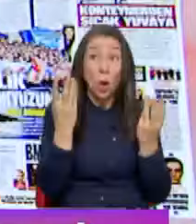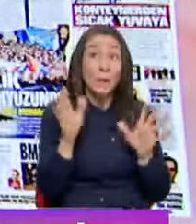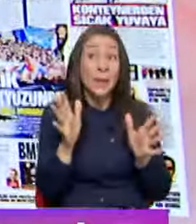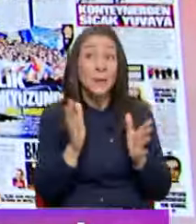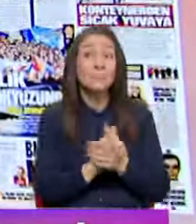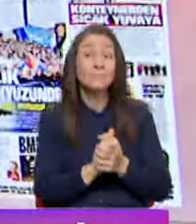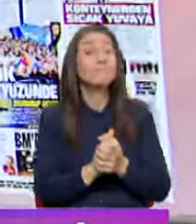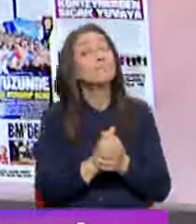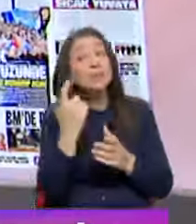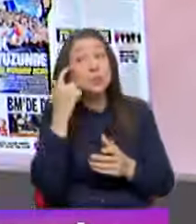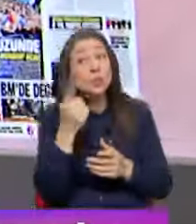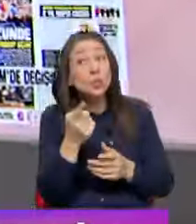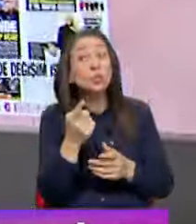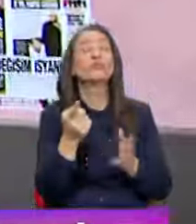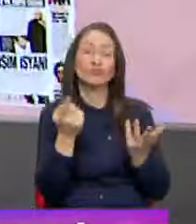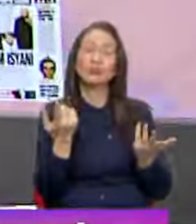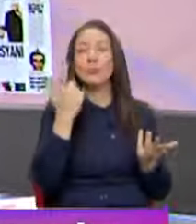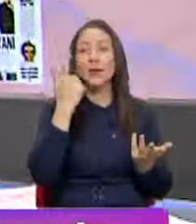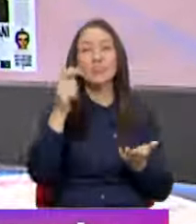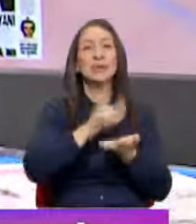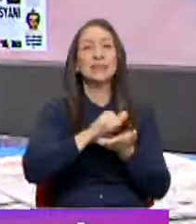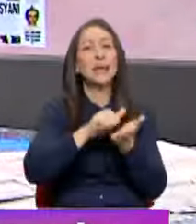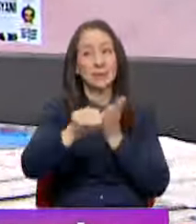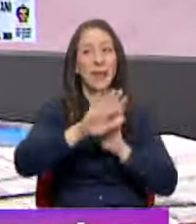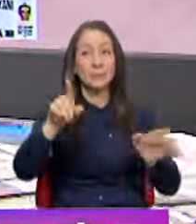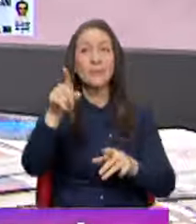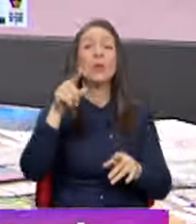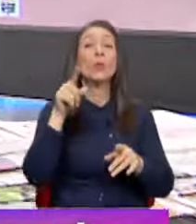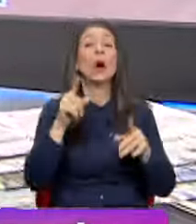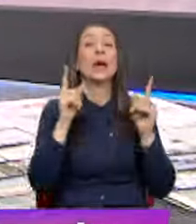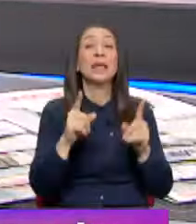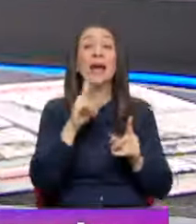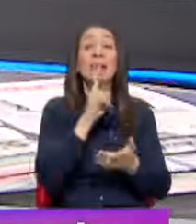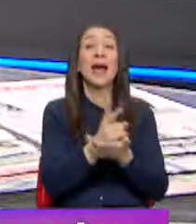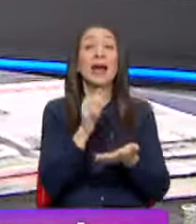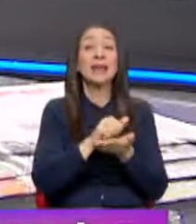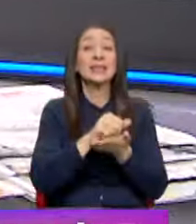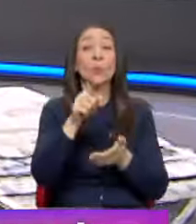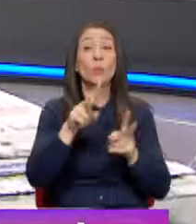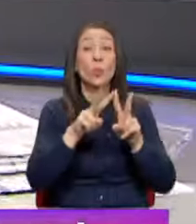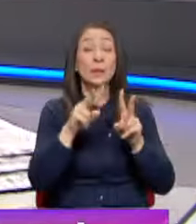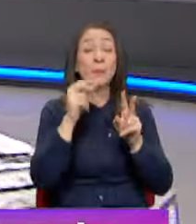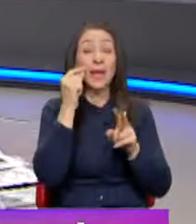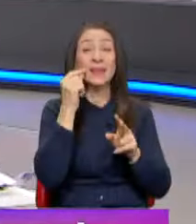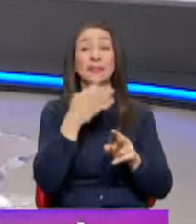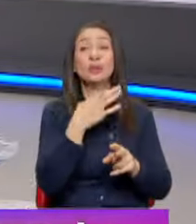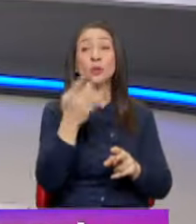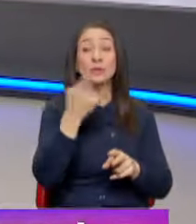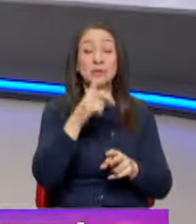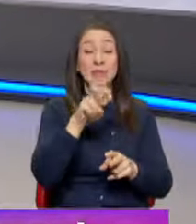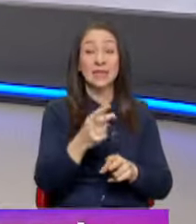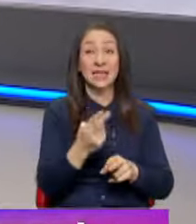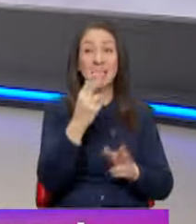olabilirler mi Ne dersiniz bakalım gazete geleri tamamlayalım E bu arada karar gazetesinde Murat Bey'e Teşekkürler %